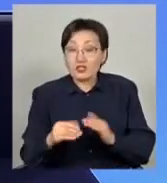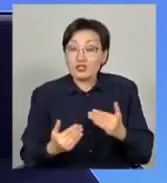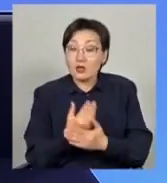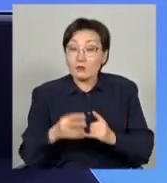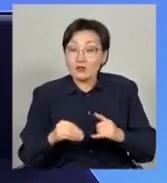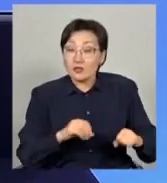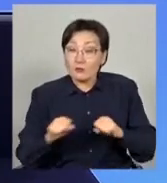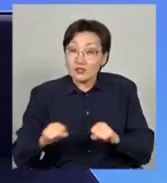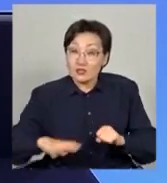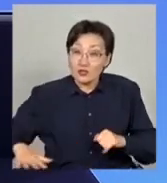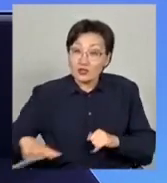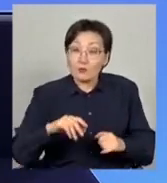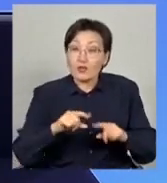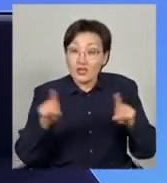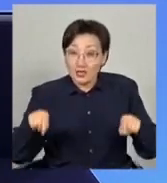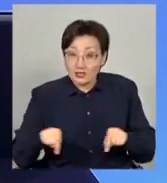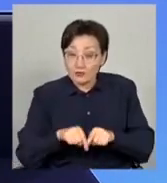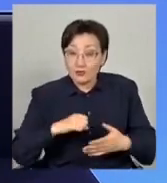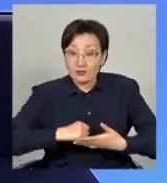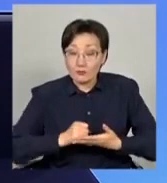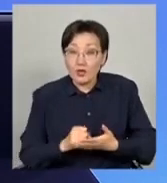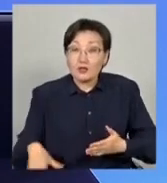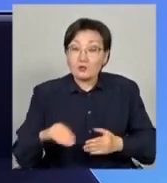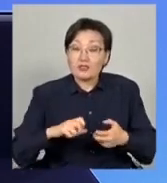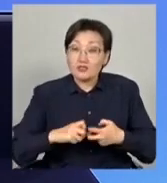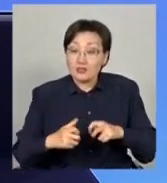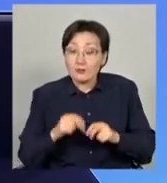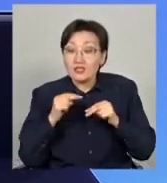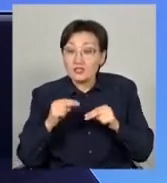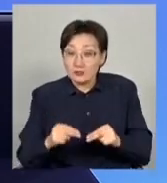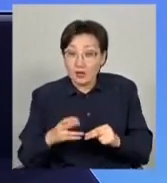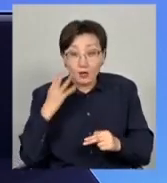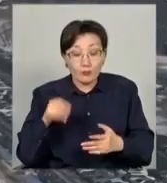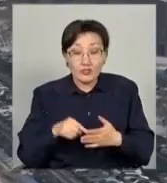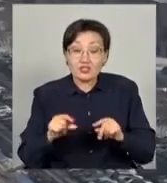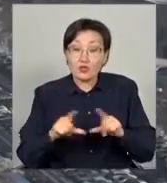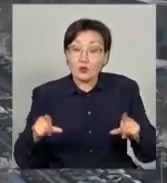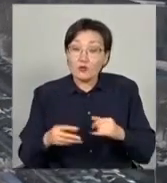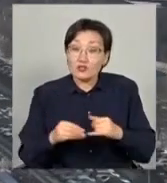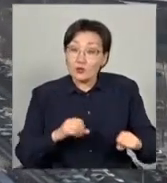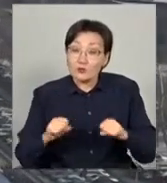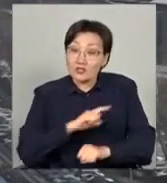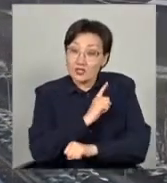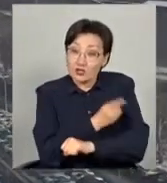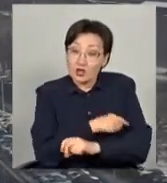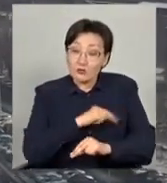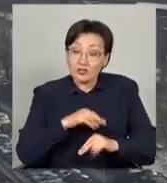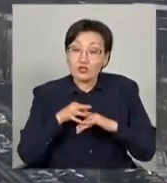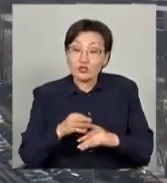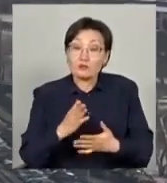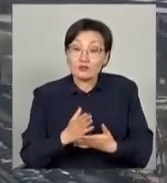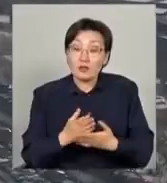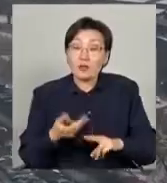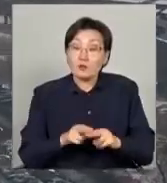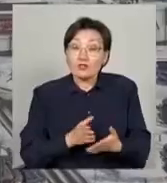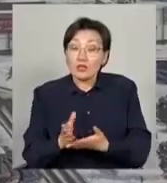сейсмикалық микро аймақтандыру картасы бекітілді. Онда барлық ақаулар ескерілді. Алматыдағы ғимараттарда сейсмикалық күшейту жұмыстары жүргізіліп жатыр.